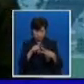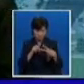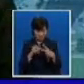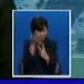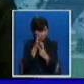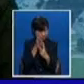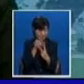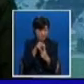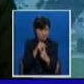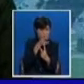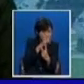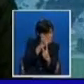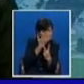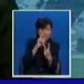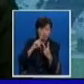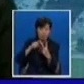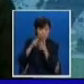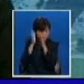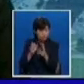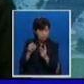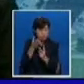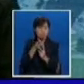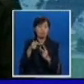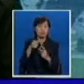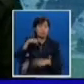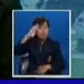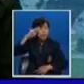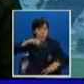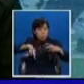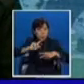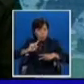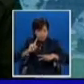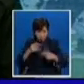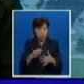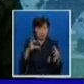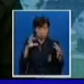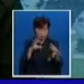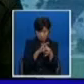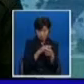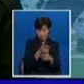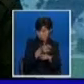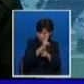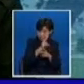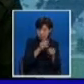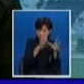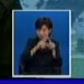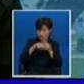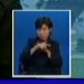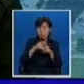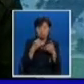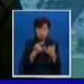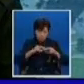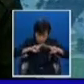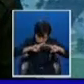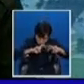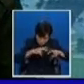ะครับในการควบคุมของเราเนี่ยทางด้านอาวุธยุทโธปกรณ์เนี่ยคราวนี้เราตรวจสอบแน่ชัดแล้วว่า